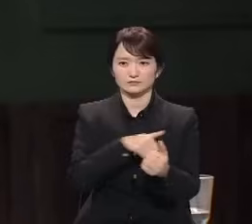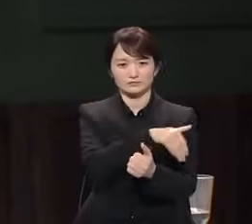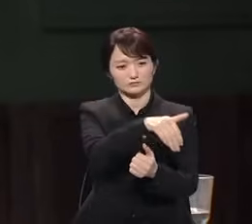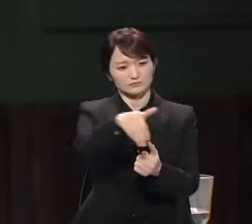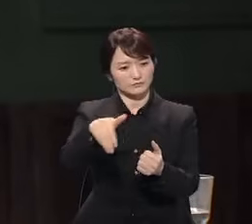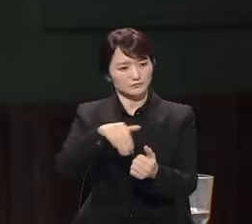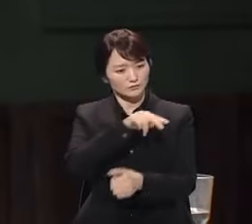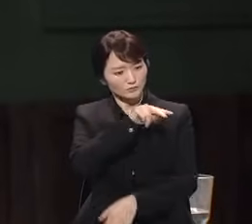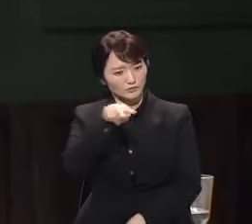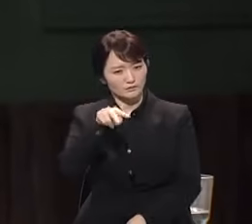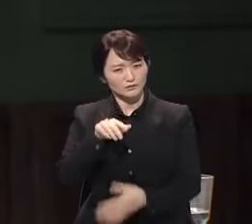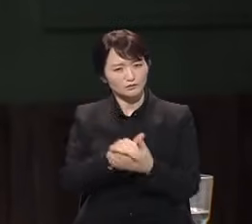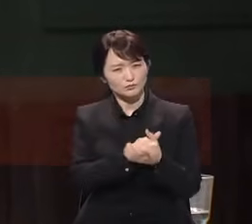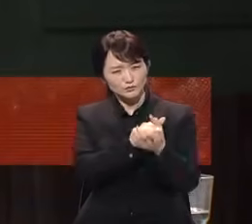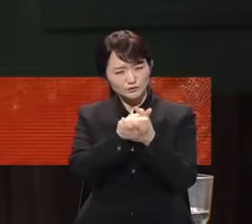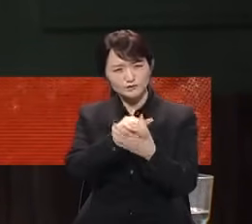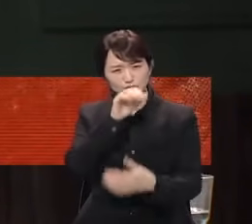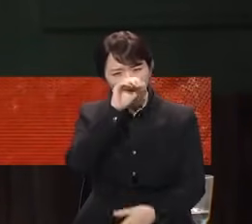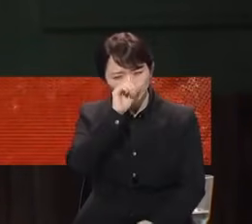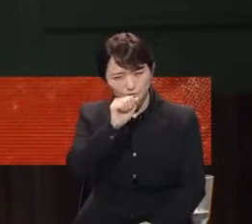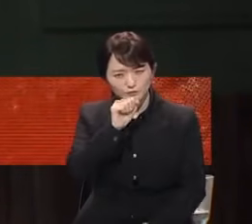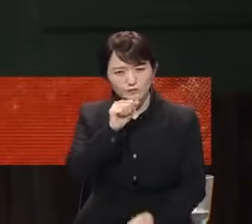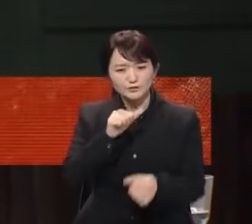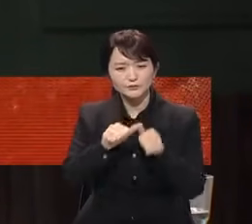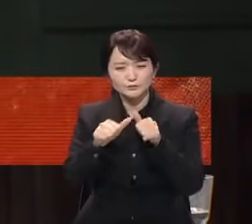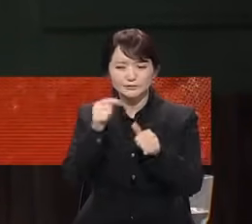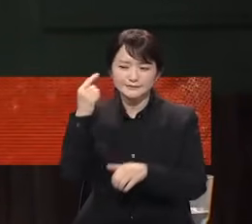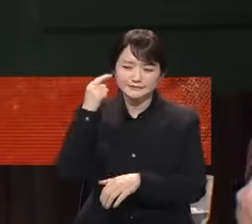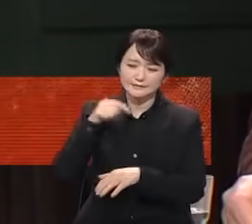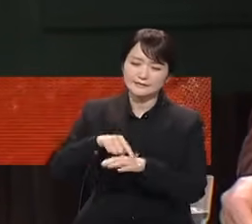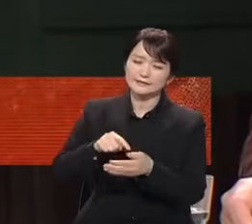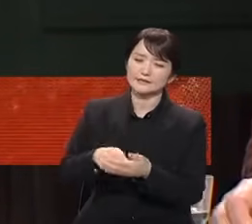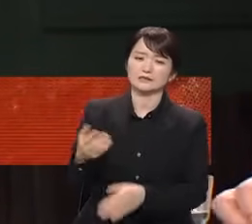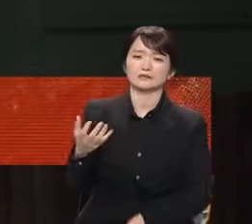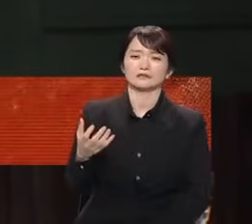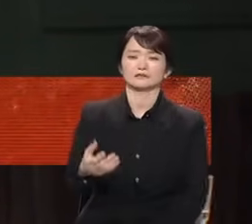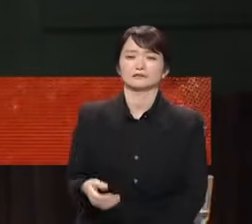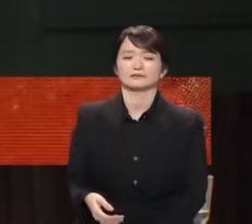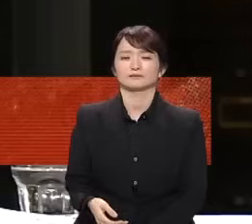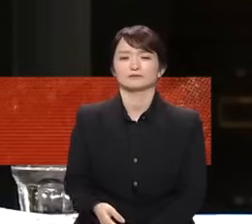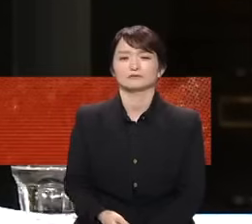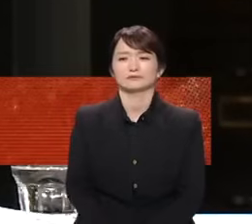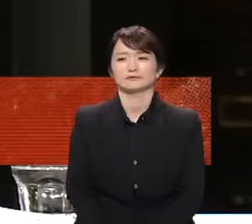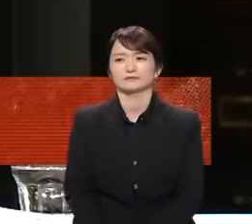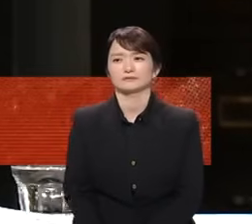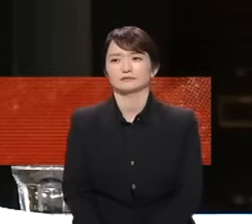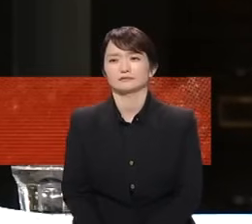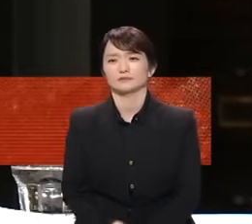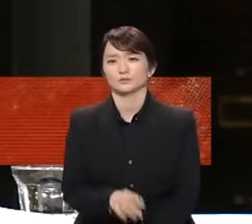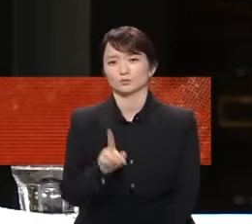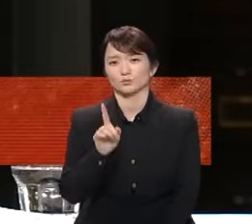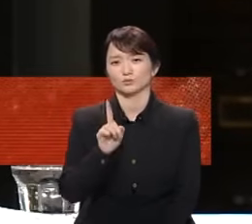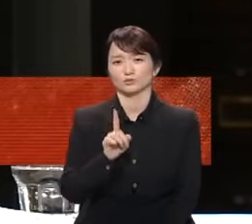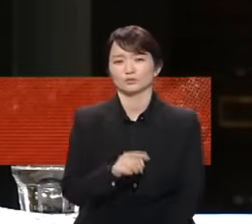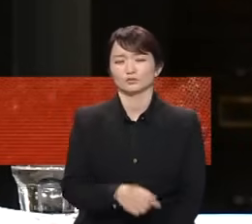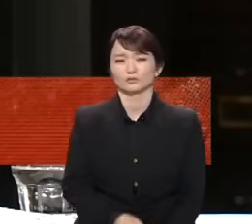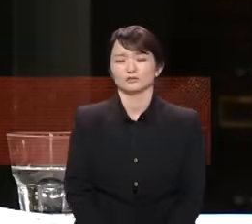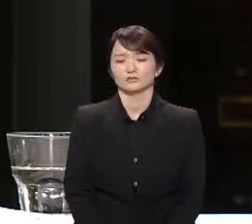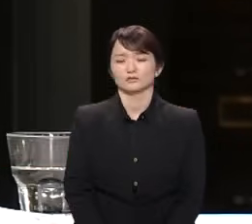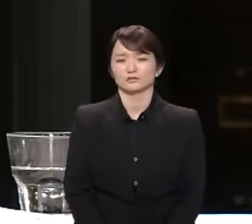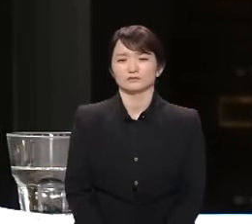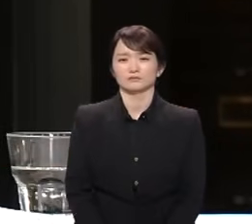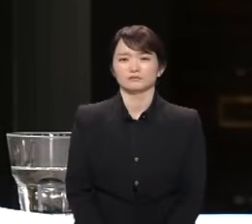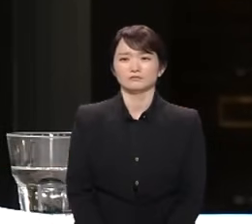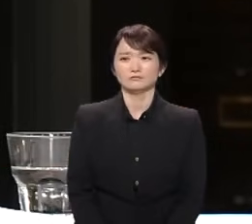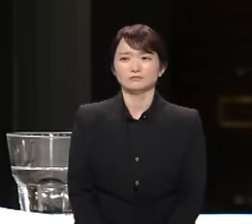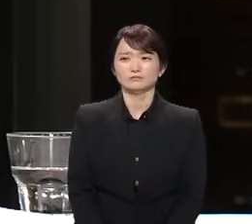꽤나 화기애애했다 이런 후문이 들려와서 또 속이 상했다고 합니다. 야 교수님 이게 뭘까요? 세상에 뭐가